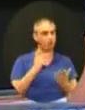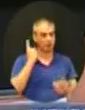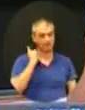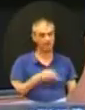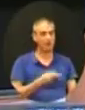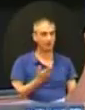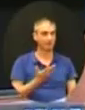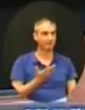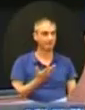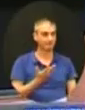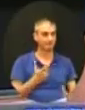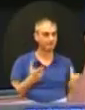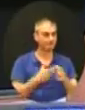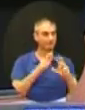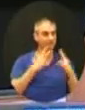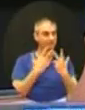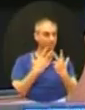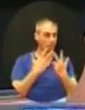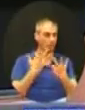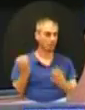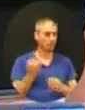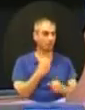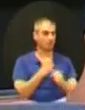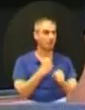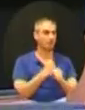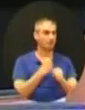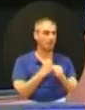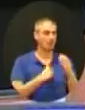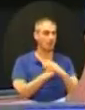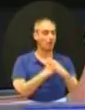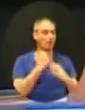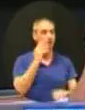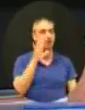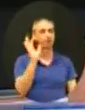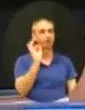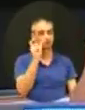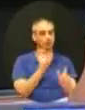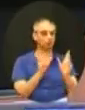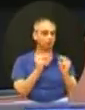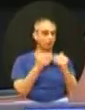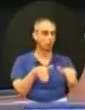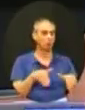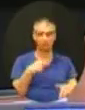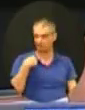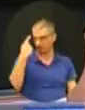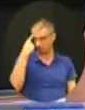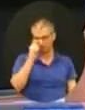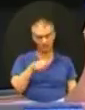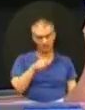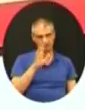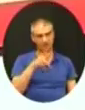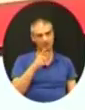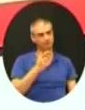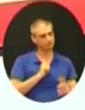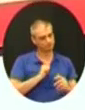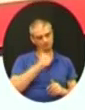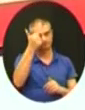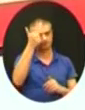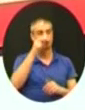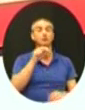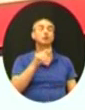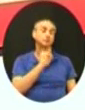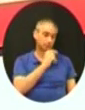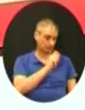שמחייב מגזר ציבורי להעסיק עד 5% אנשים במוגבלויות. ונדמה לי שהכנסת היא גם פורצת הדרך כן, בעניין הזה.